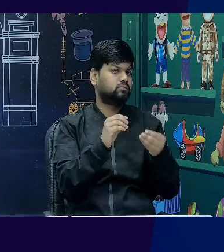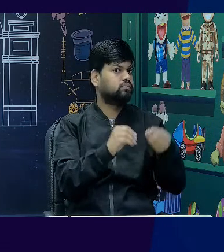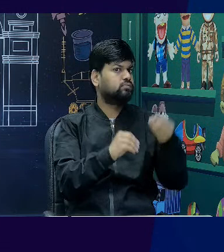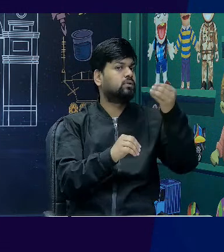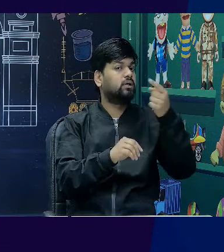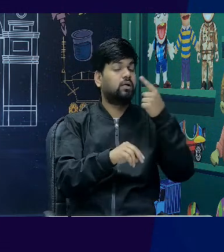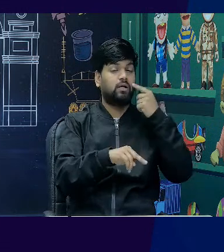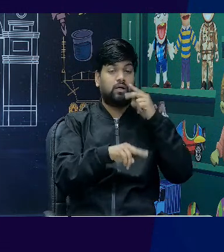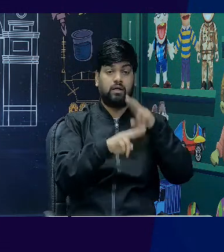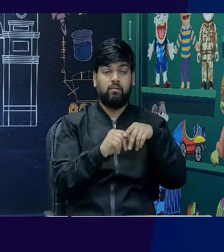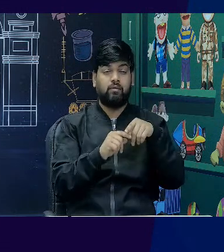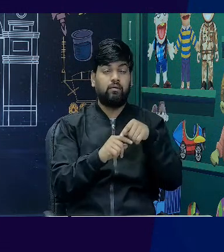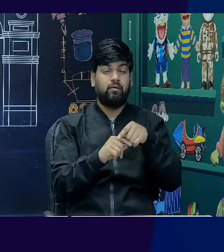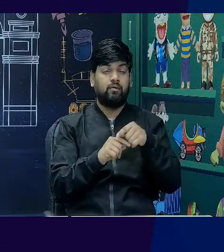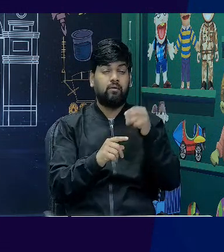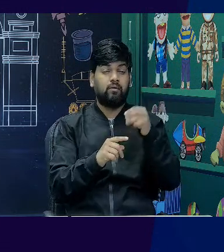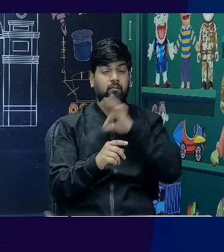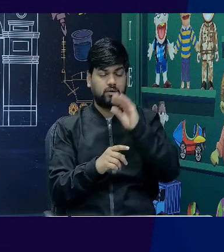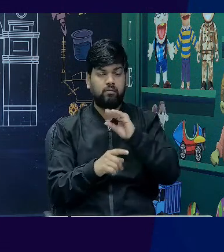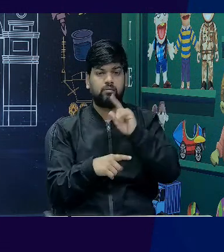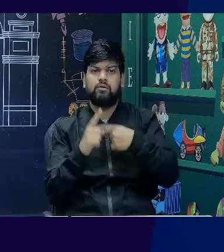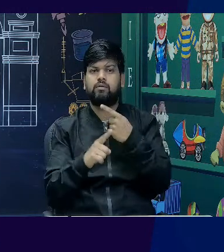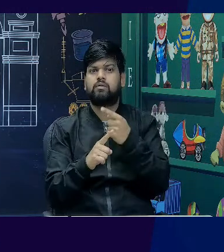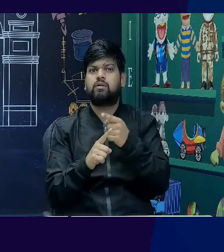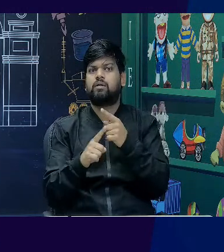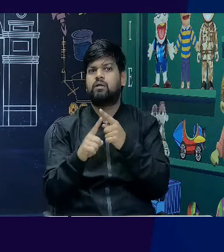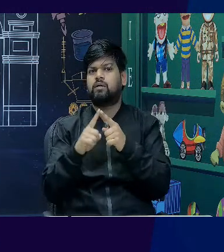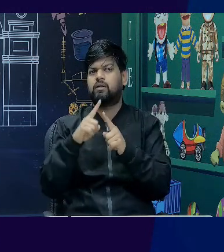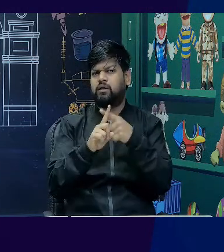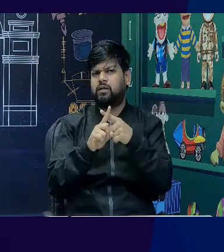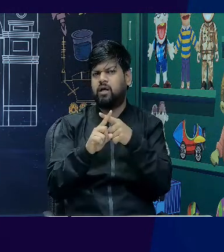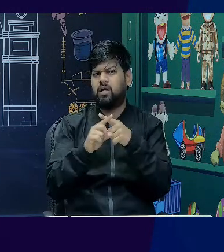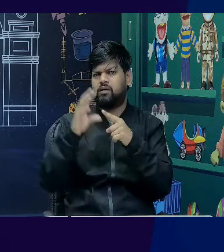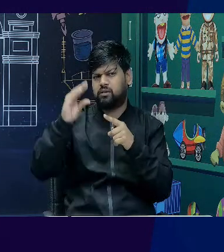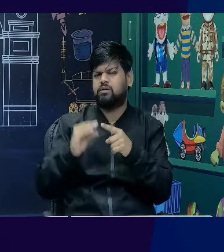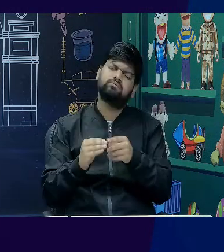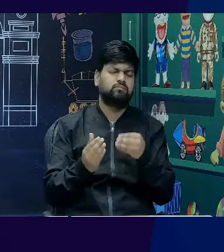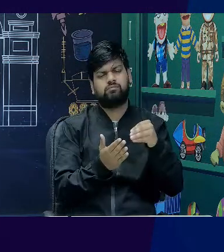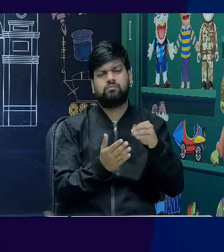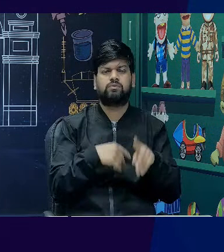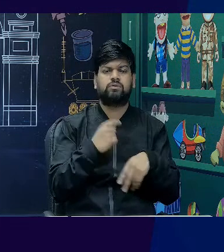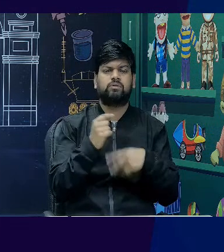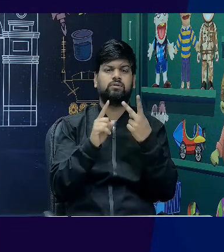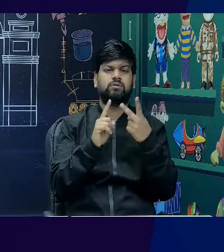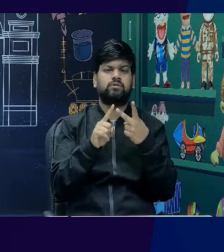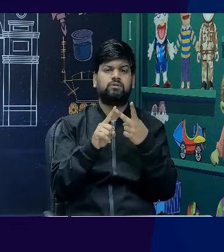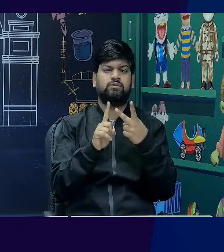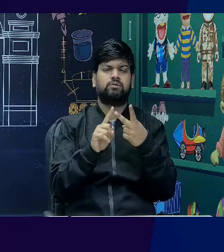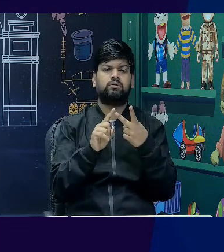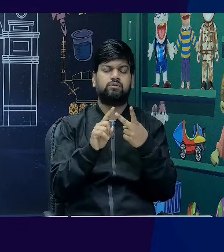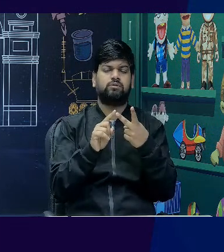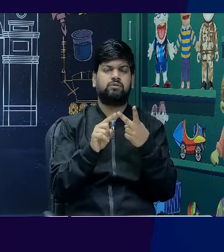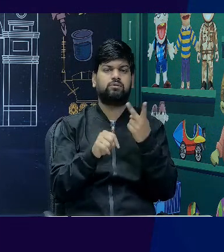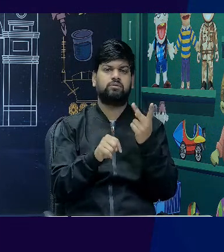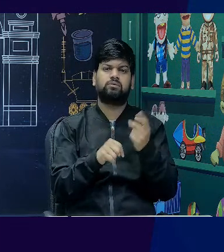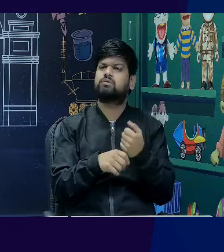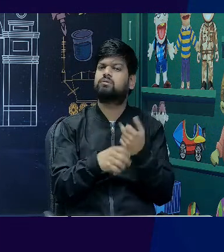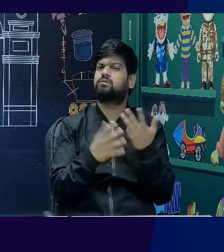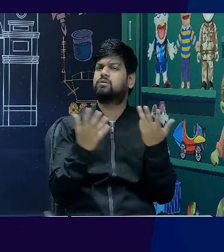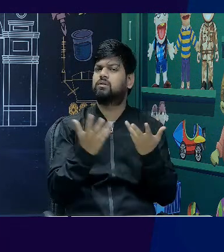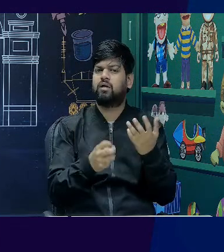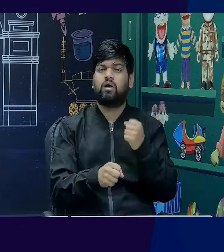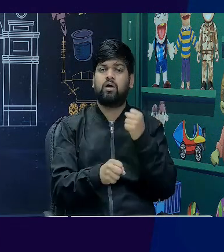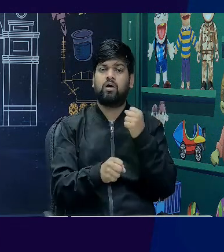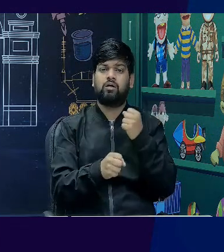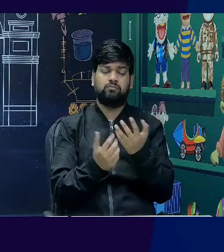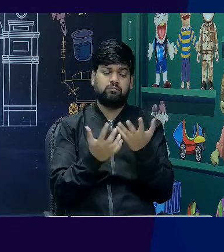है. The another concept that we have is the goods and service tax, which is implemented by the government on the